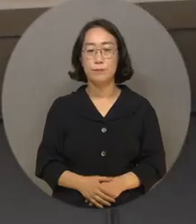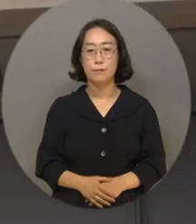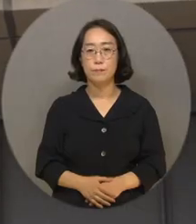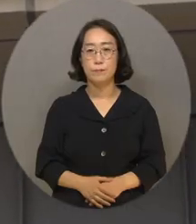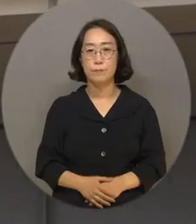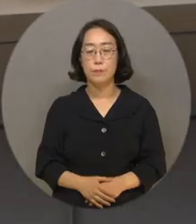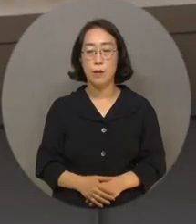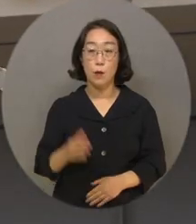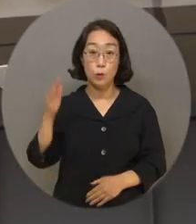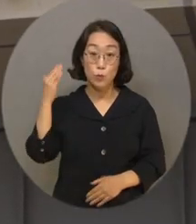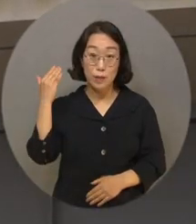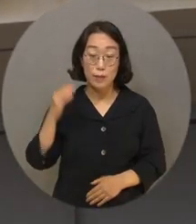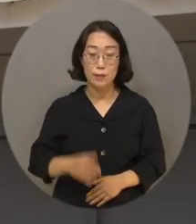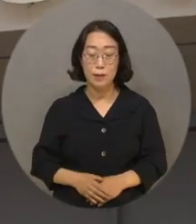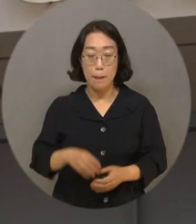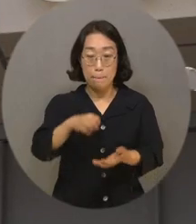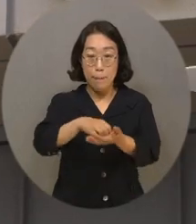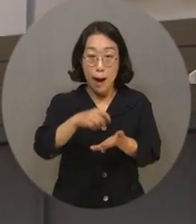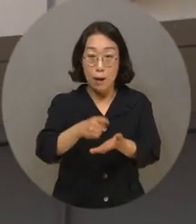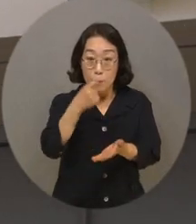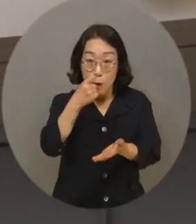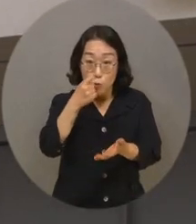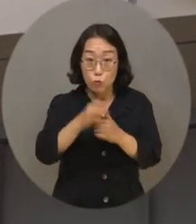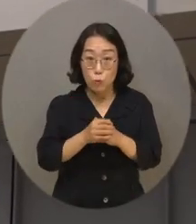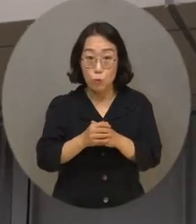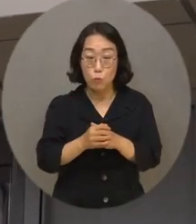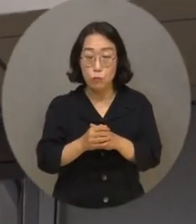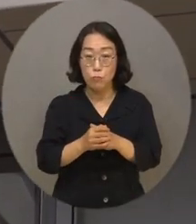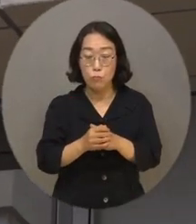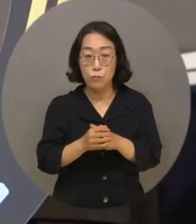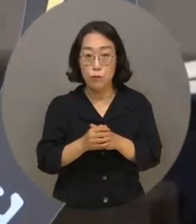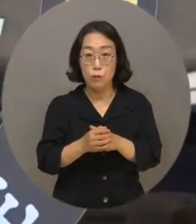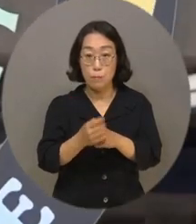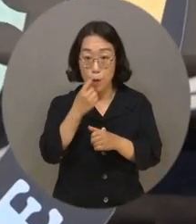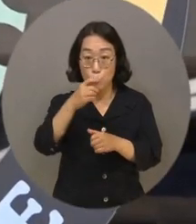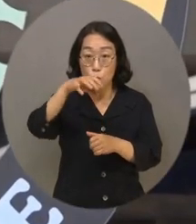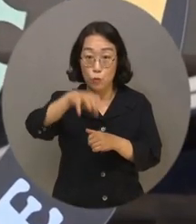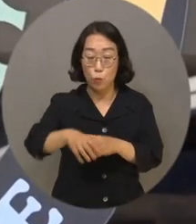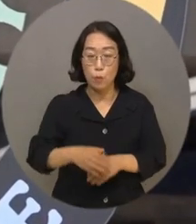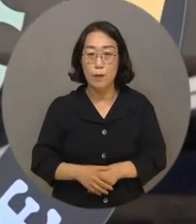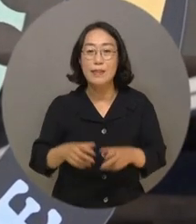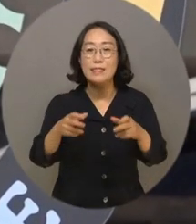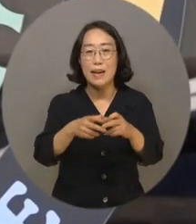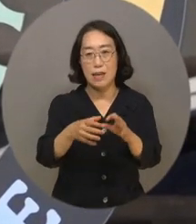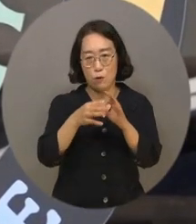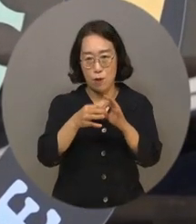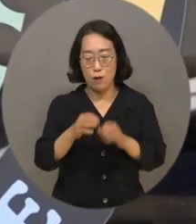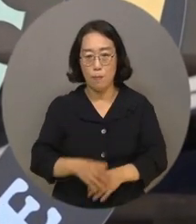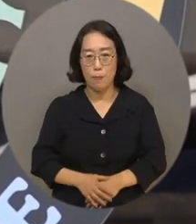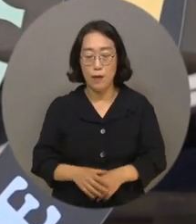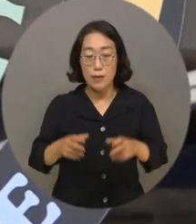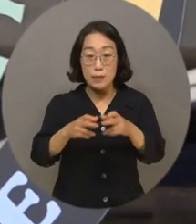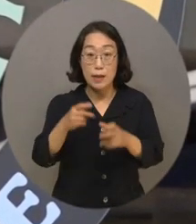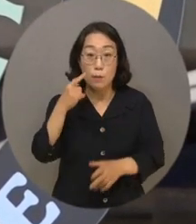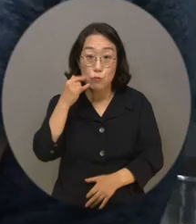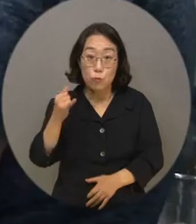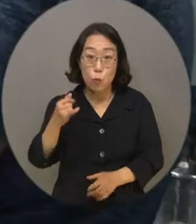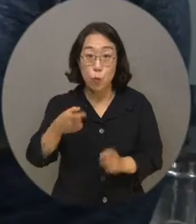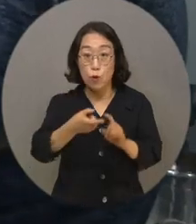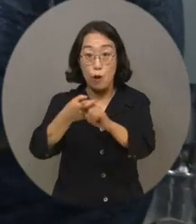지난 주말 제빵실이 운영되고 있는 12 바스켓입니다. 의정부시 주최 경기 장애인 부모연대